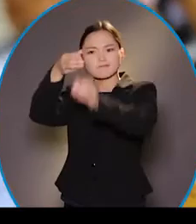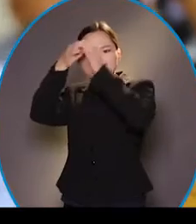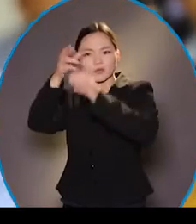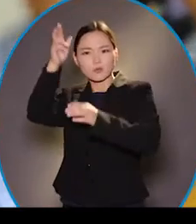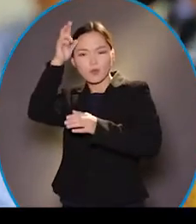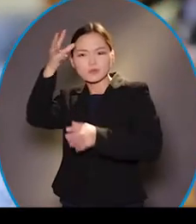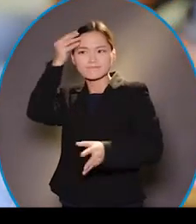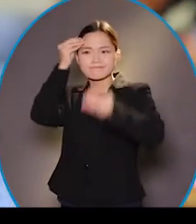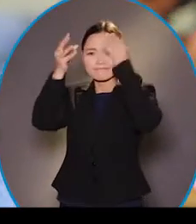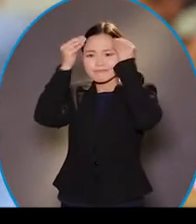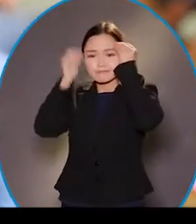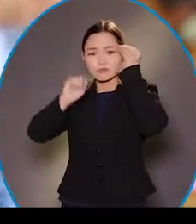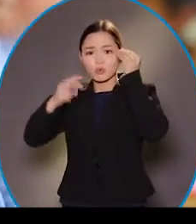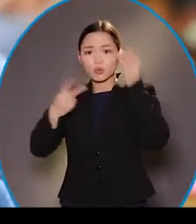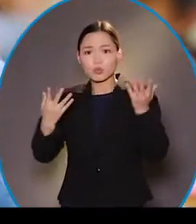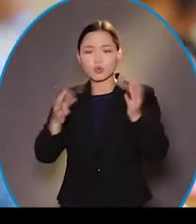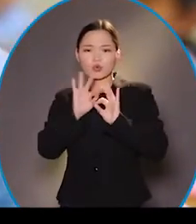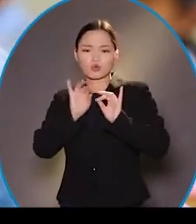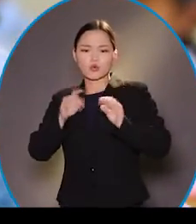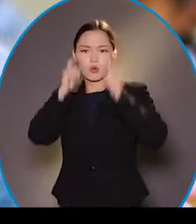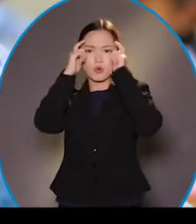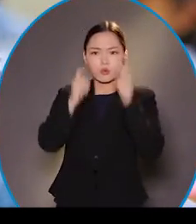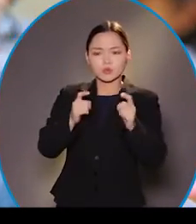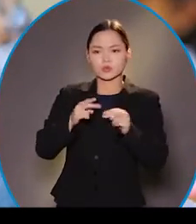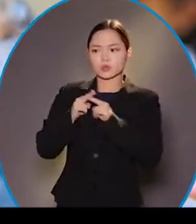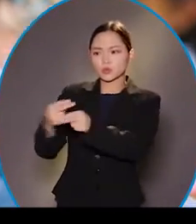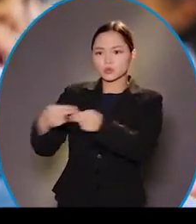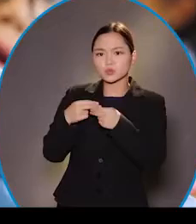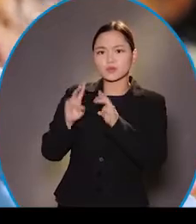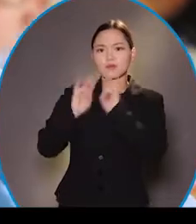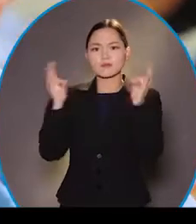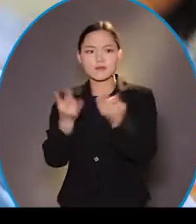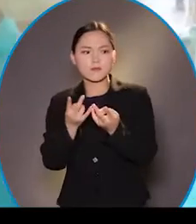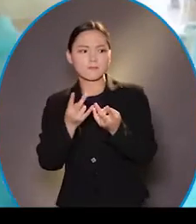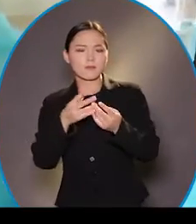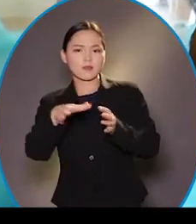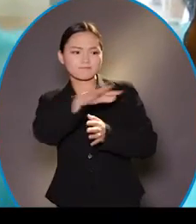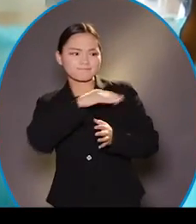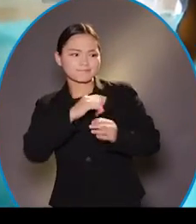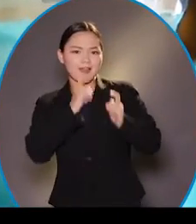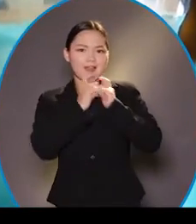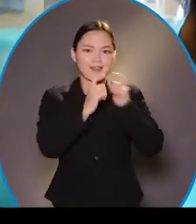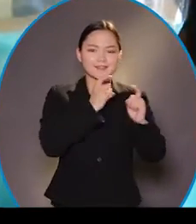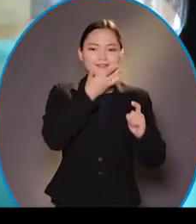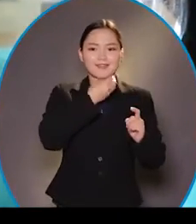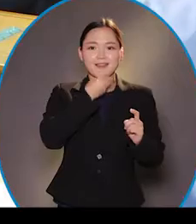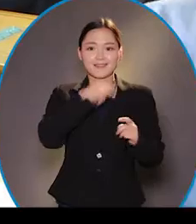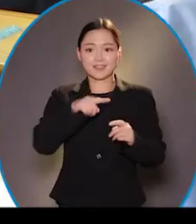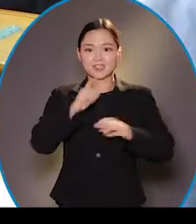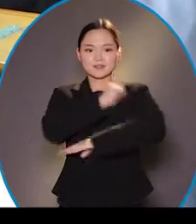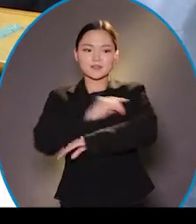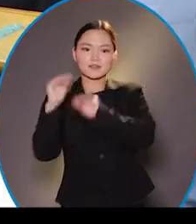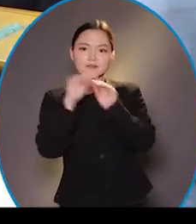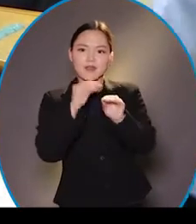гадна хүмүүжил төлөвшлийг сурдаг. Нийгэмдээ тусалж, биенээ хайрлаж энэрх ёсыг хичээлээр зааж, амьдрал дээр ч